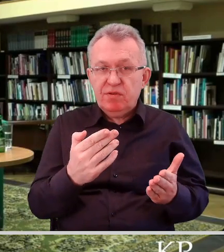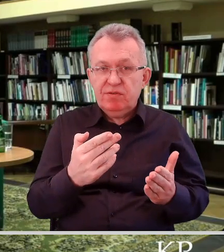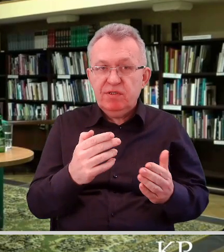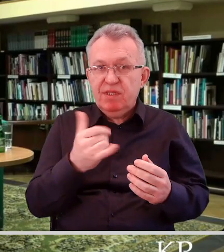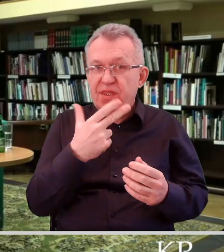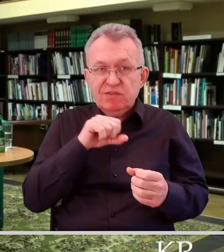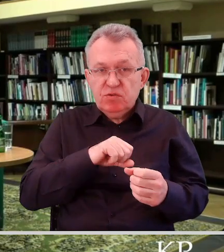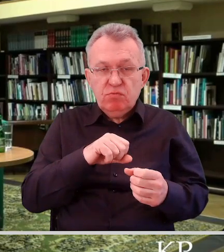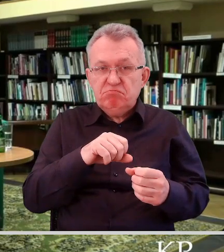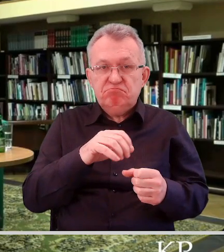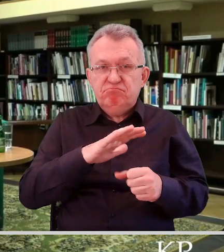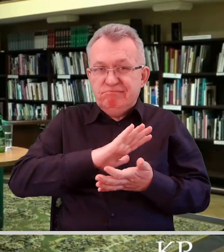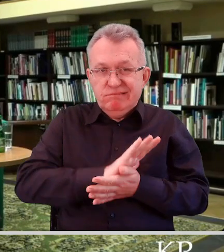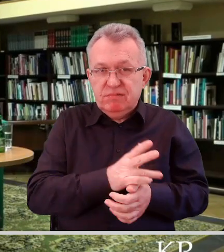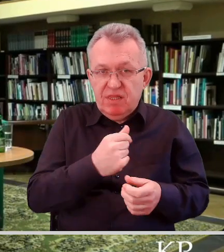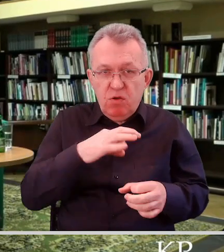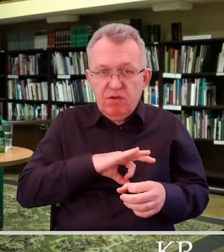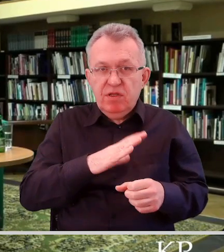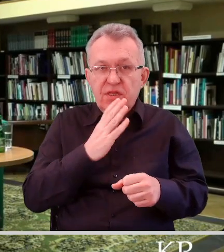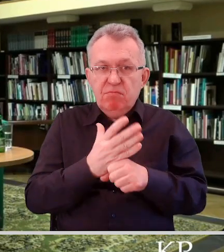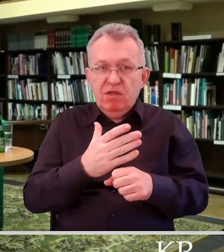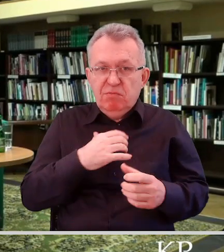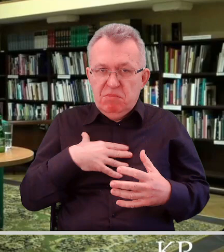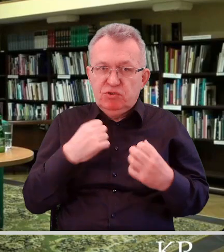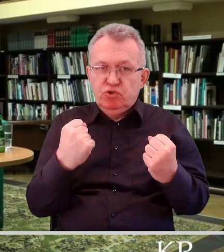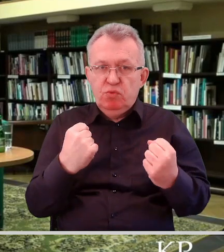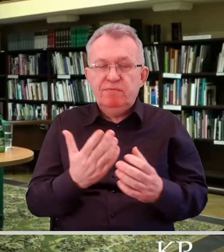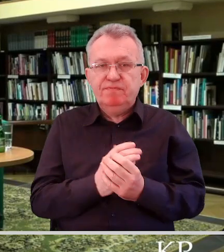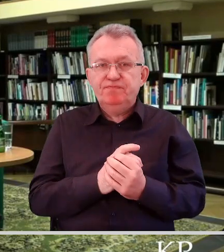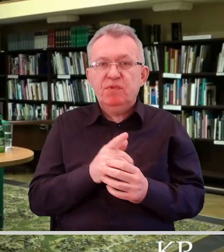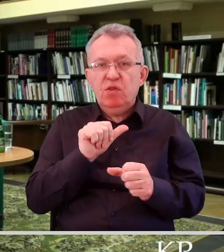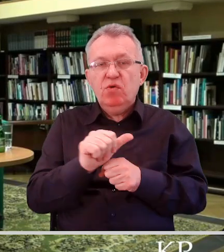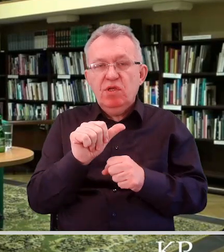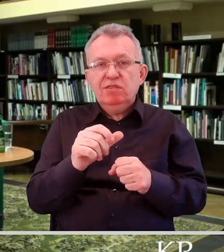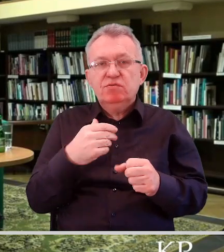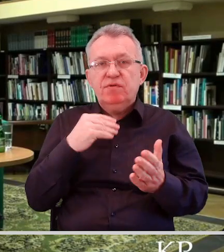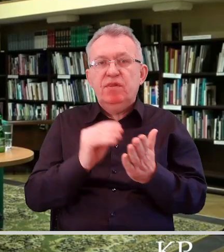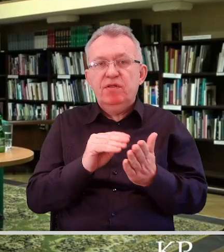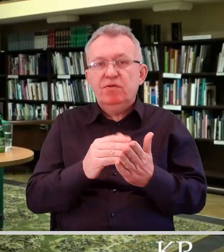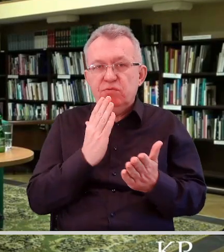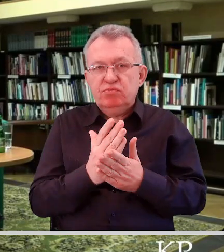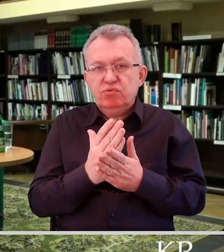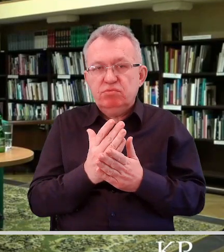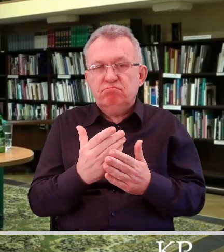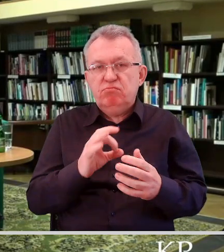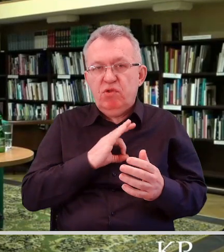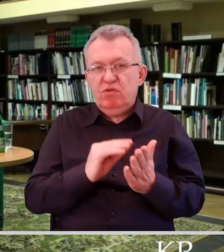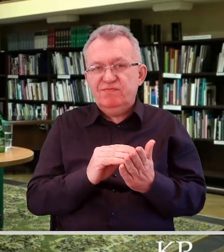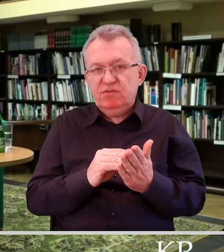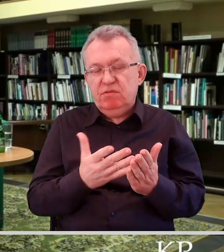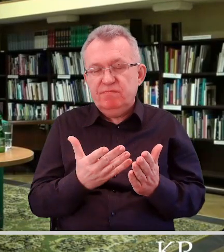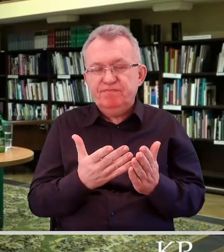nie są ofiarami, tylko mają siłę. To jest kwestia chyba dojrzałości takiej, którą zdobywam.